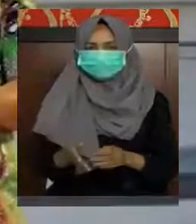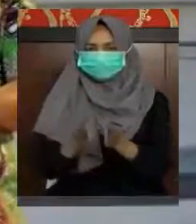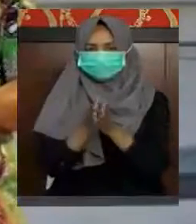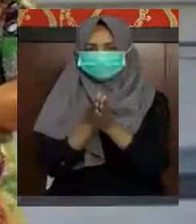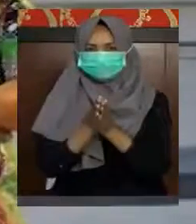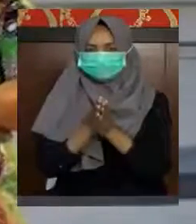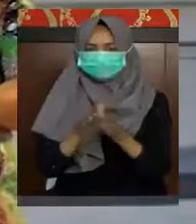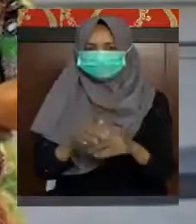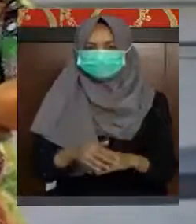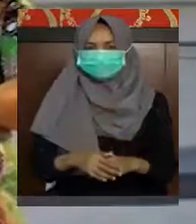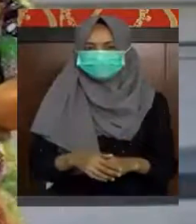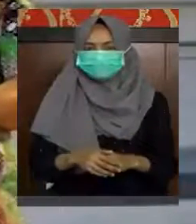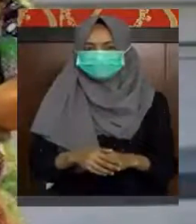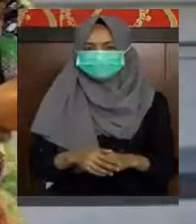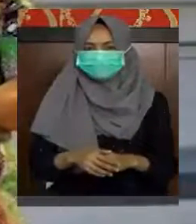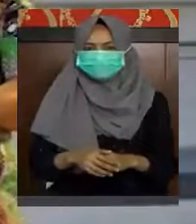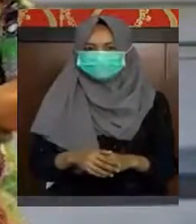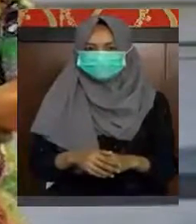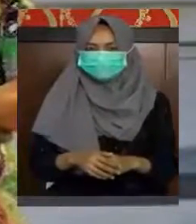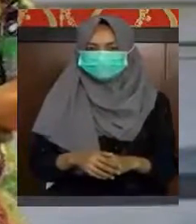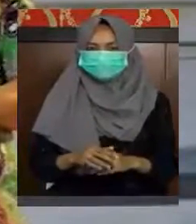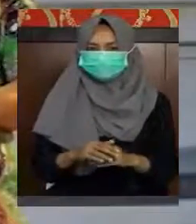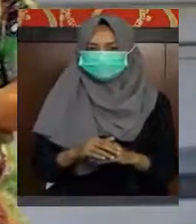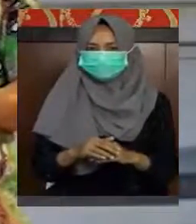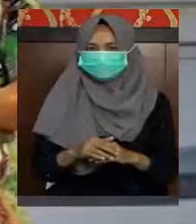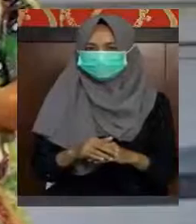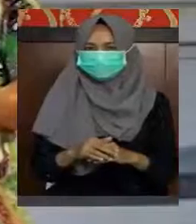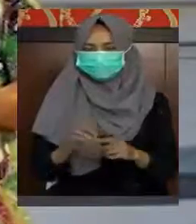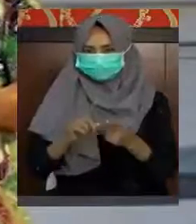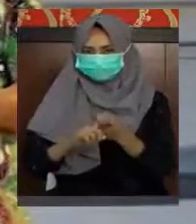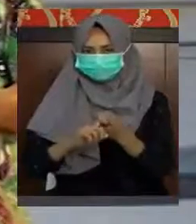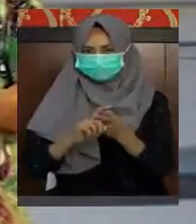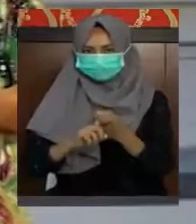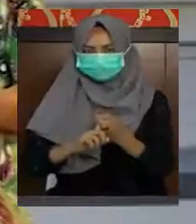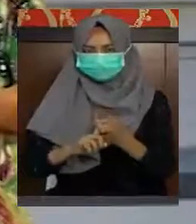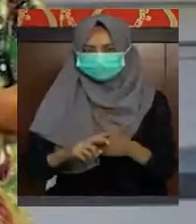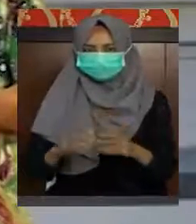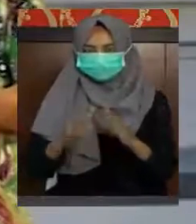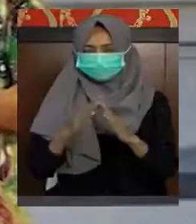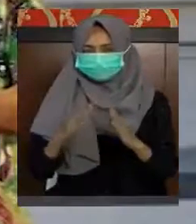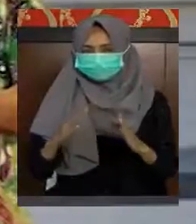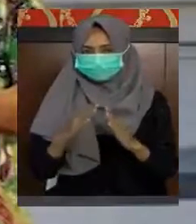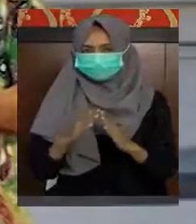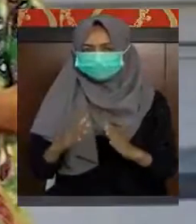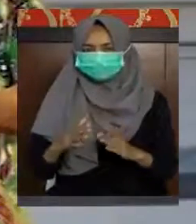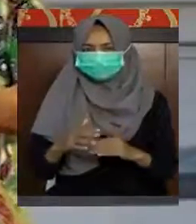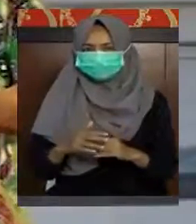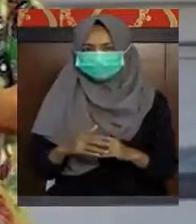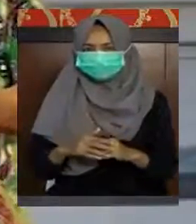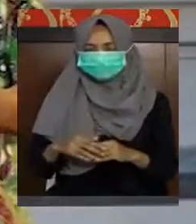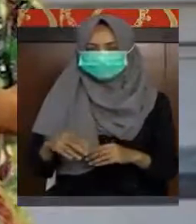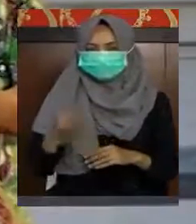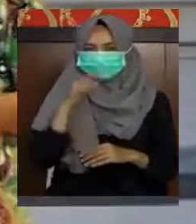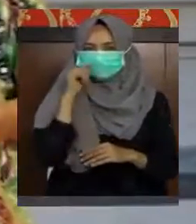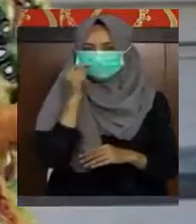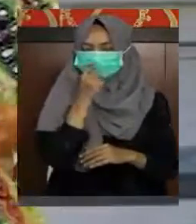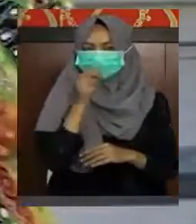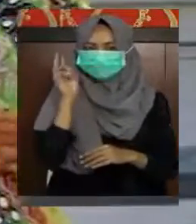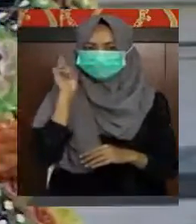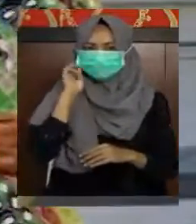semua. Ini hanya pilkada. Jangan sampai pilkada ini memecah silaturahim di antara kita. Karena musuh nyata kita